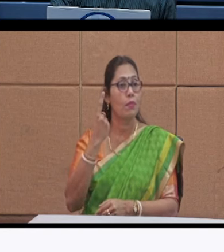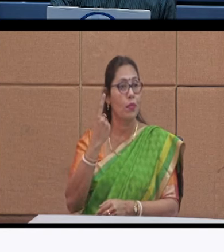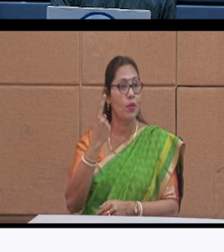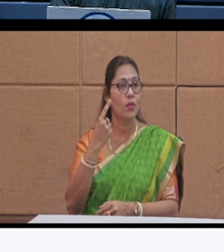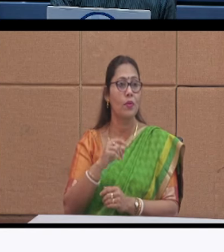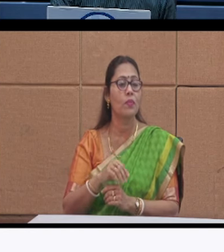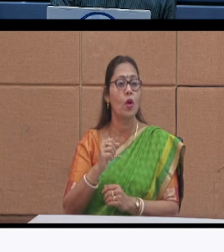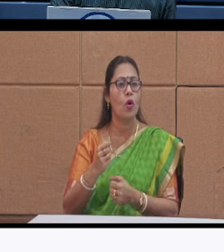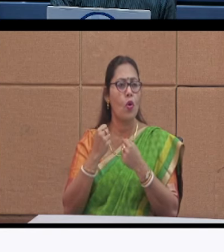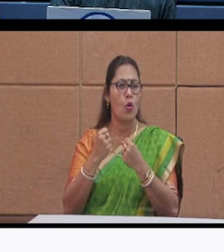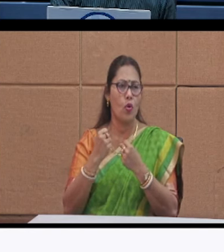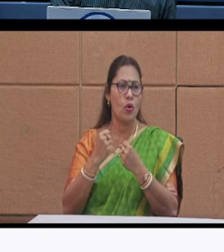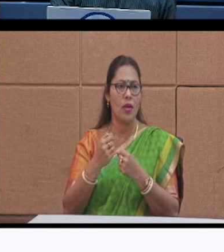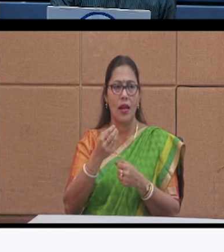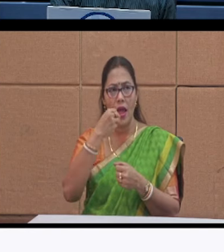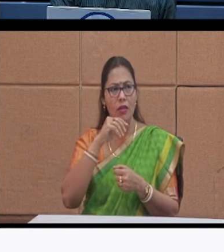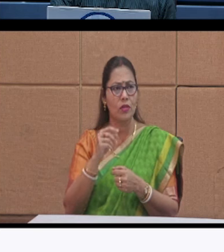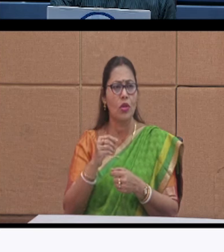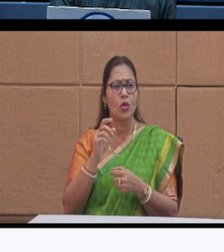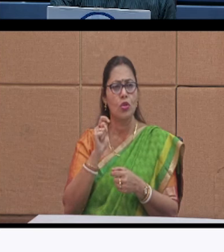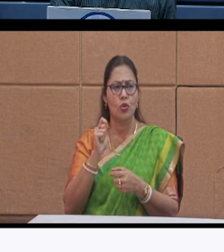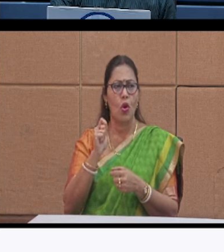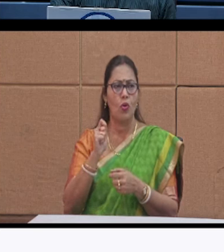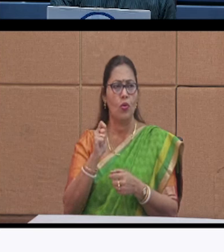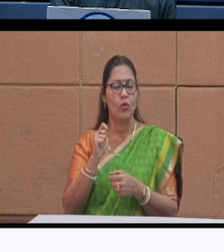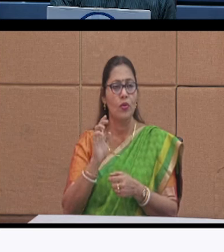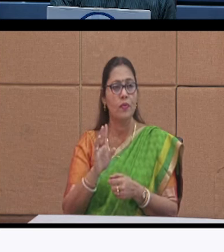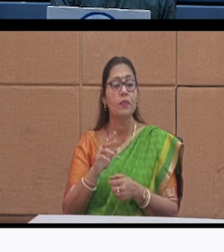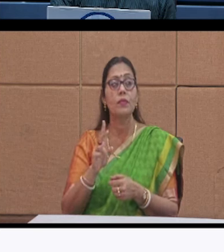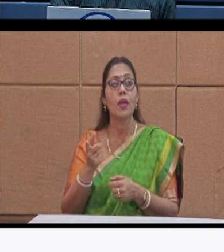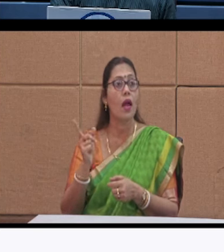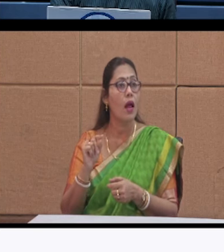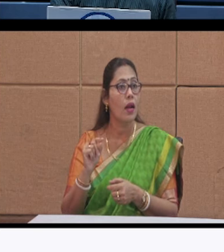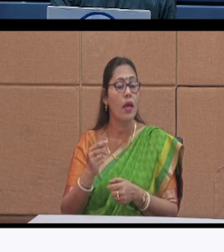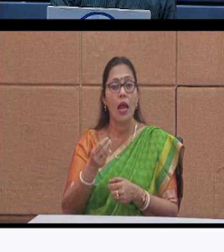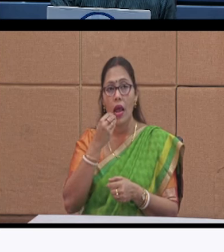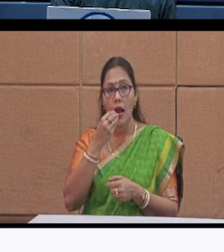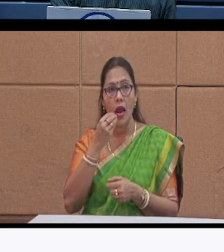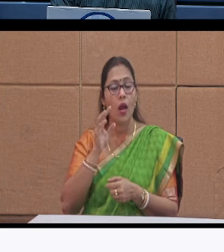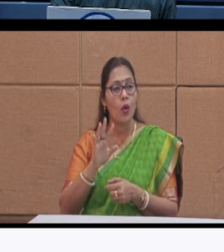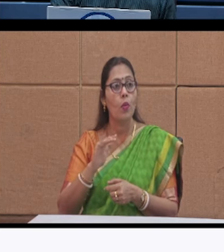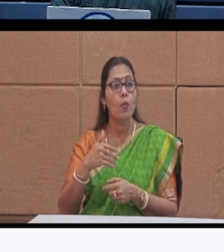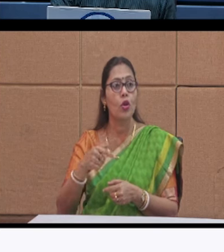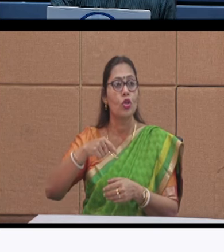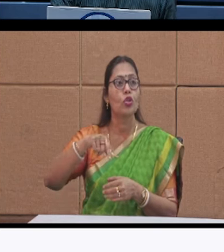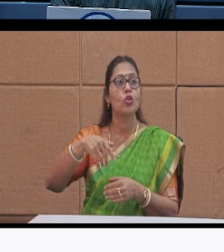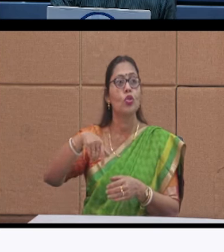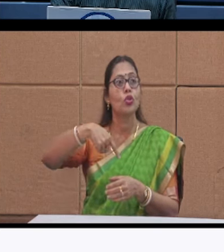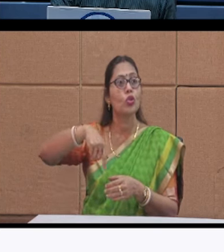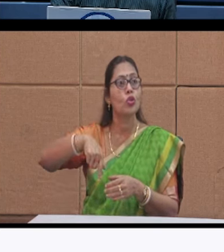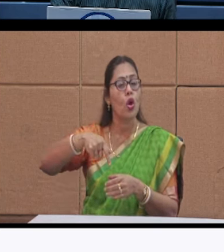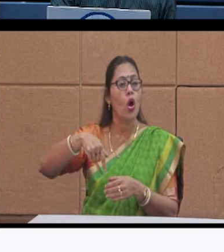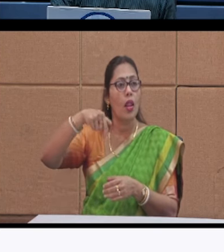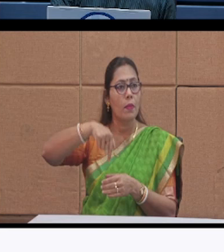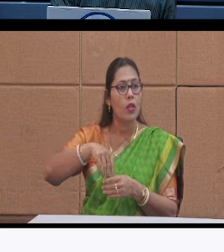প্রধানত কঠিন খাদ্য খুব শক্ত আর কি এই খাদ্যগুলো জলের মধ্যে